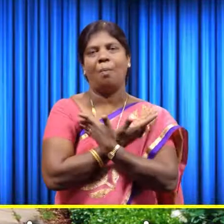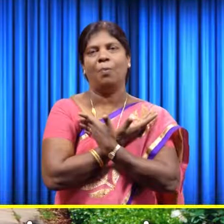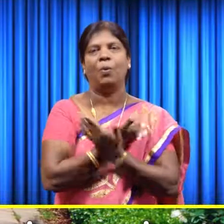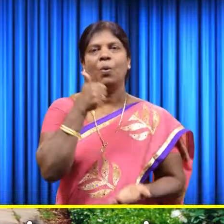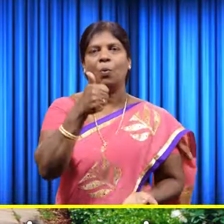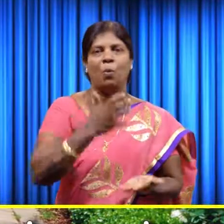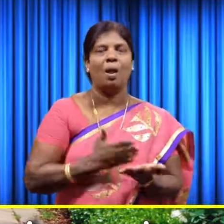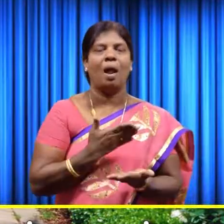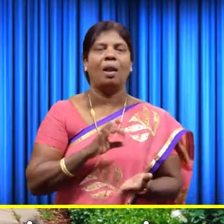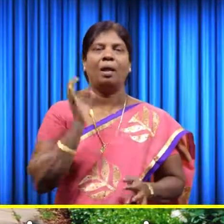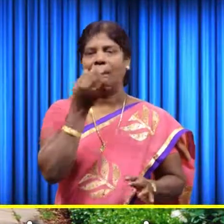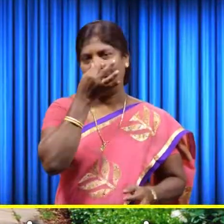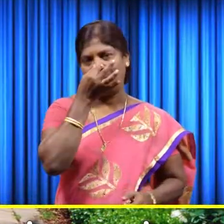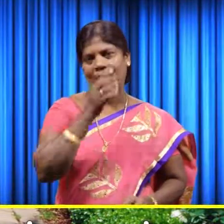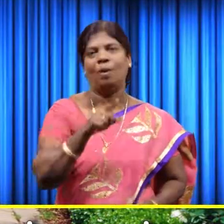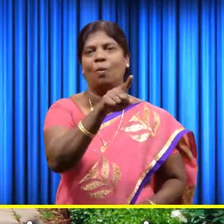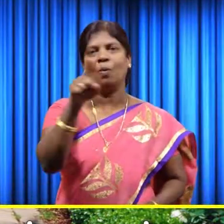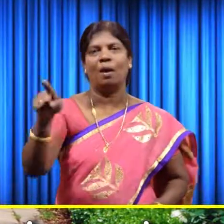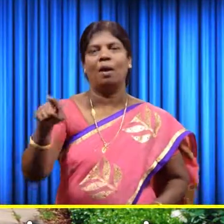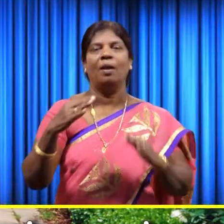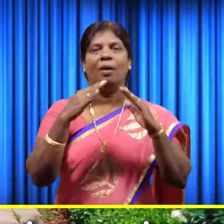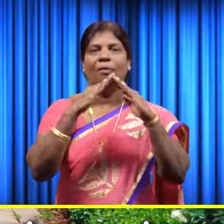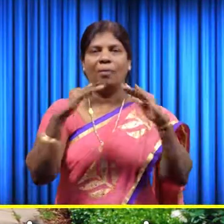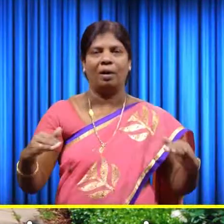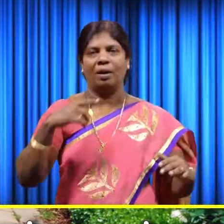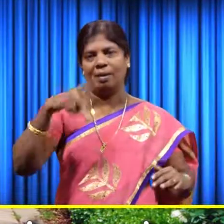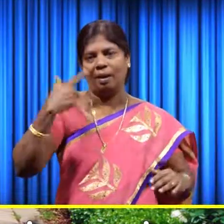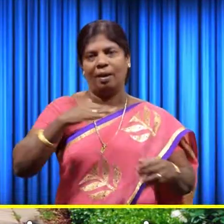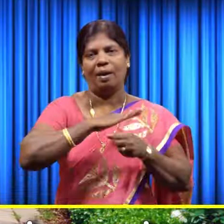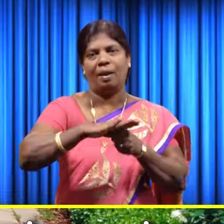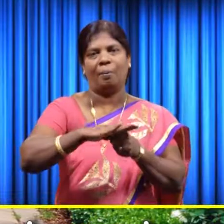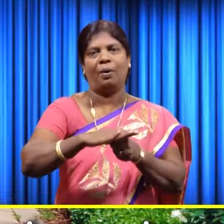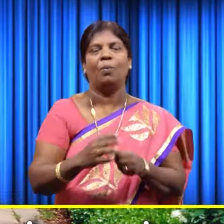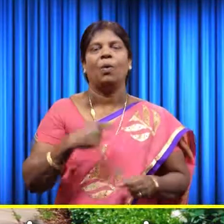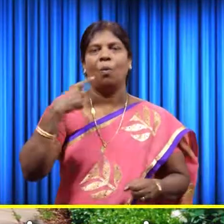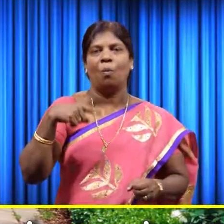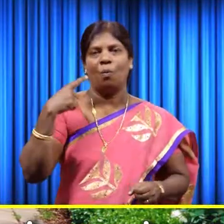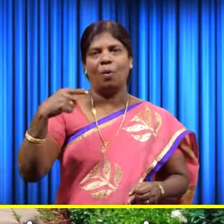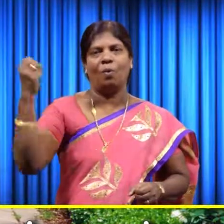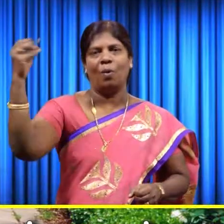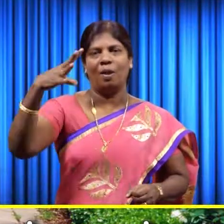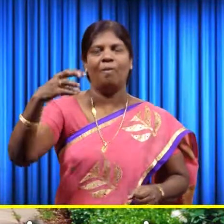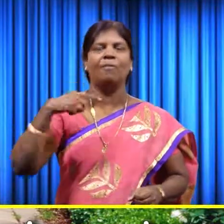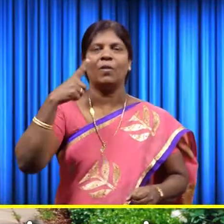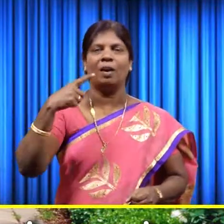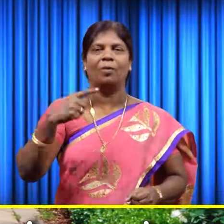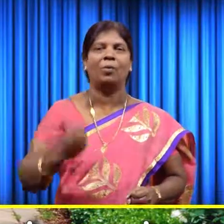கொடுக்கும் உண்மையான நிம்மதி உங்கள் உள்ளங்களையும் இல்லங்களையும் நிரப்புவதாக. ஒளியும்